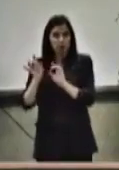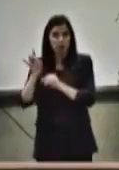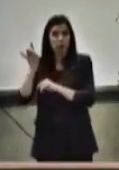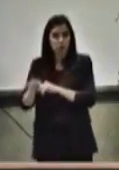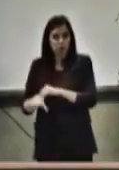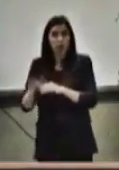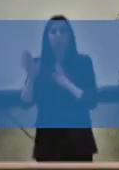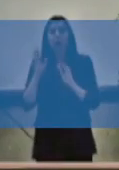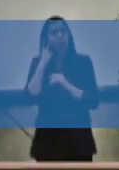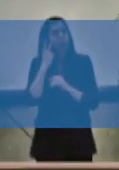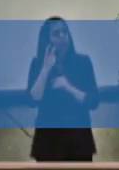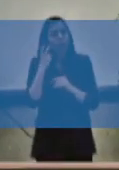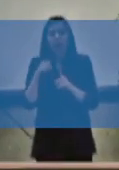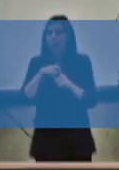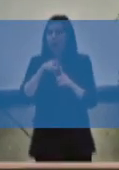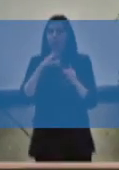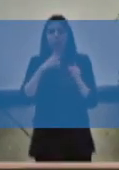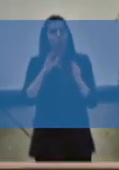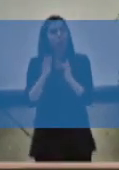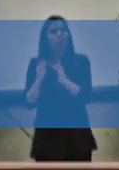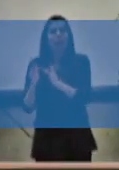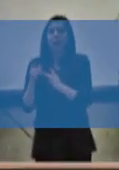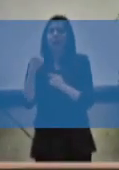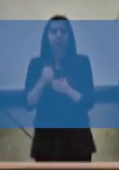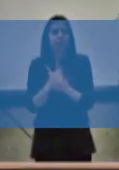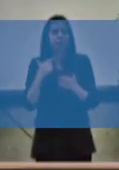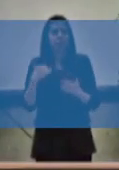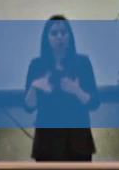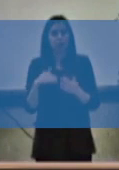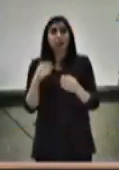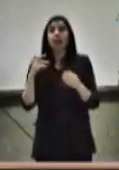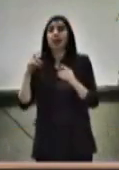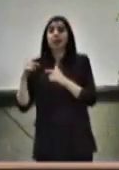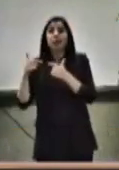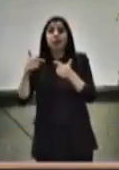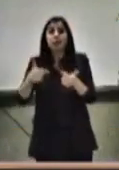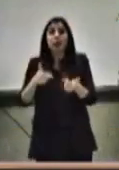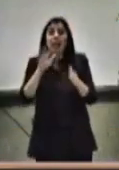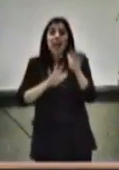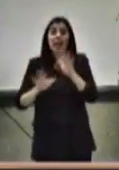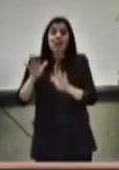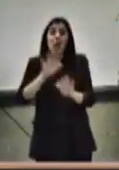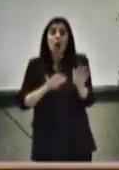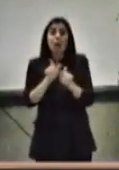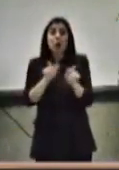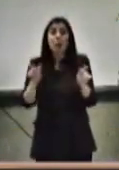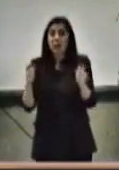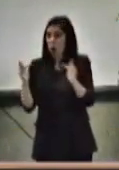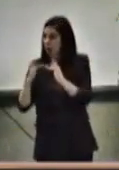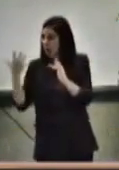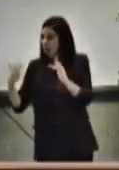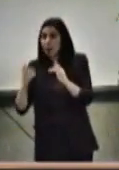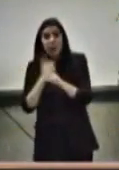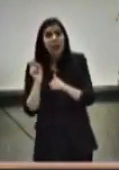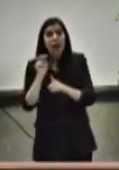Rintracciare i contatti è il punto essenziale, okay? E fare in modo che questi contatti siano informati del rischio che hanno o che possono trasmettere